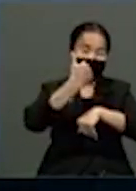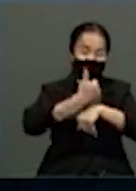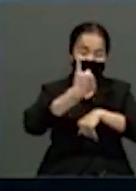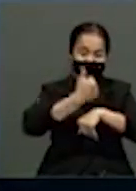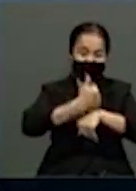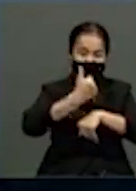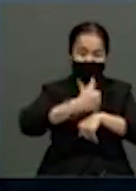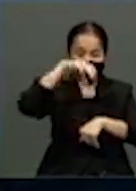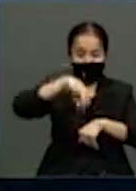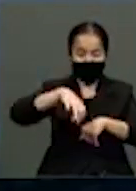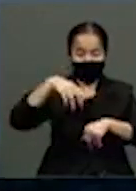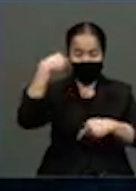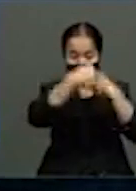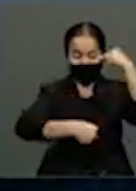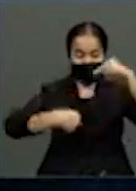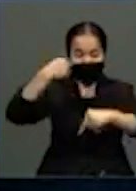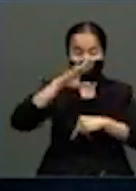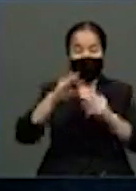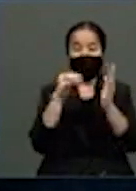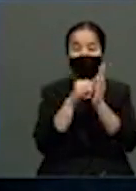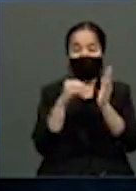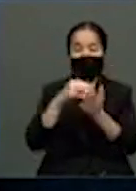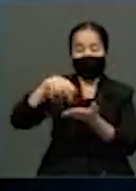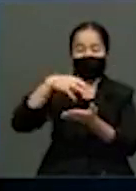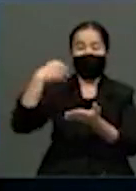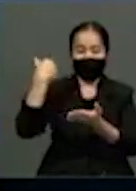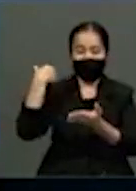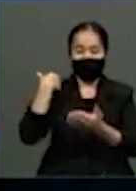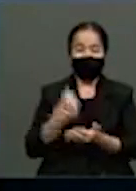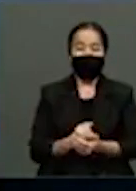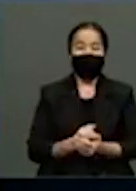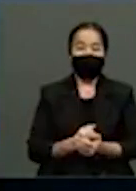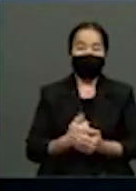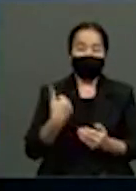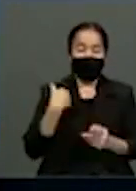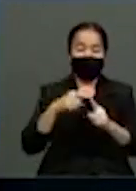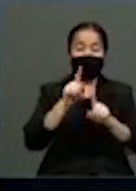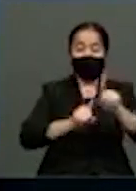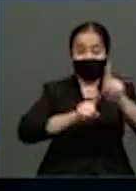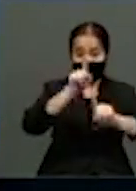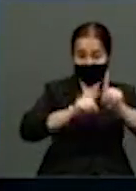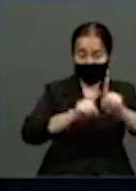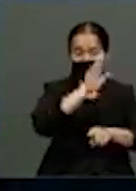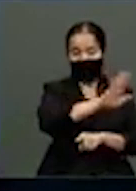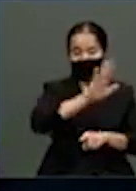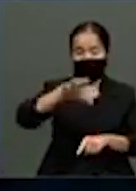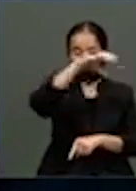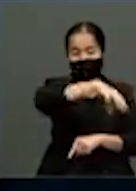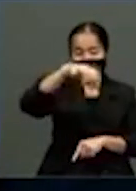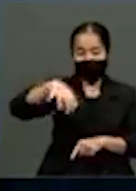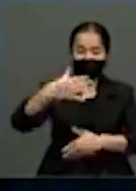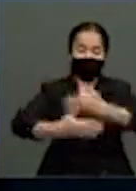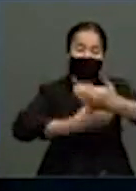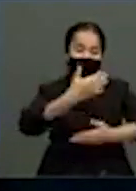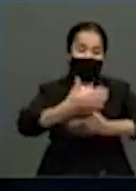อนามัยของกรุงเทพมหานครก็รายงานว่าจะนำความคืบหน้าของการประเมินตนเองของการทำงาน2อย่